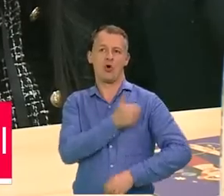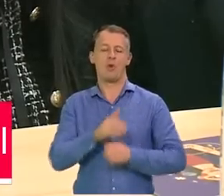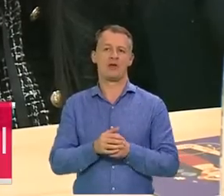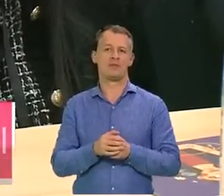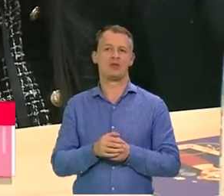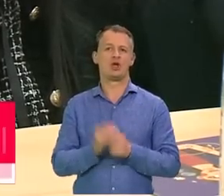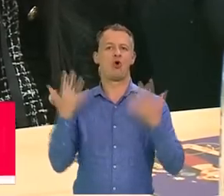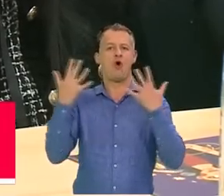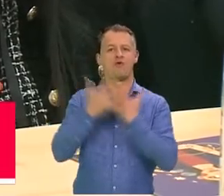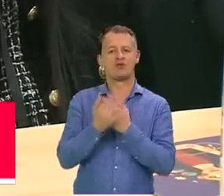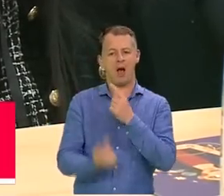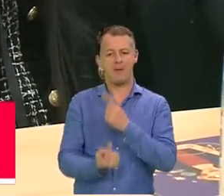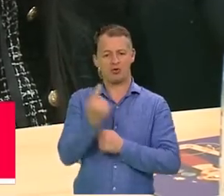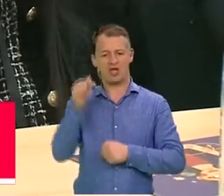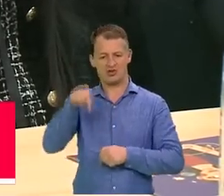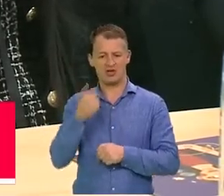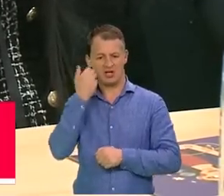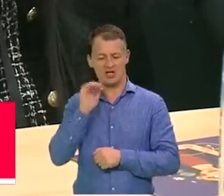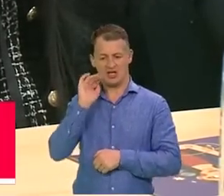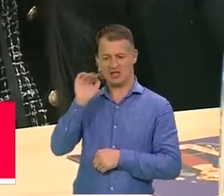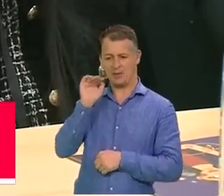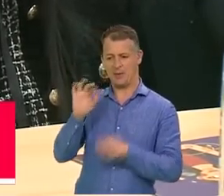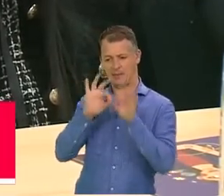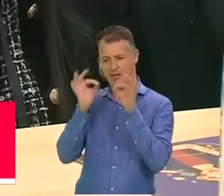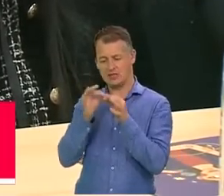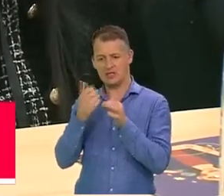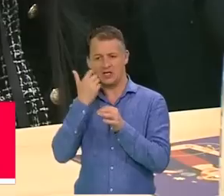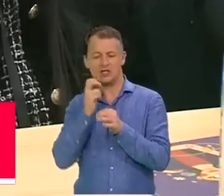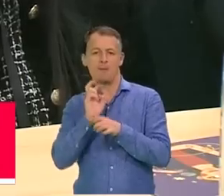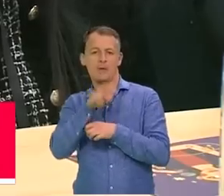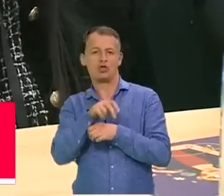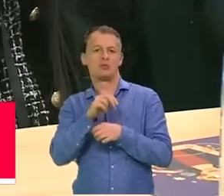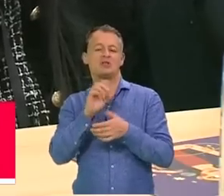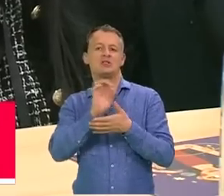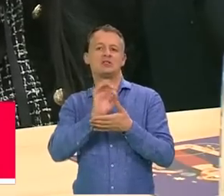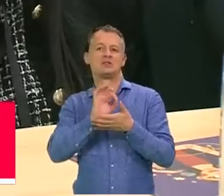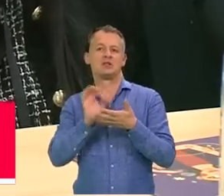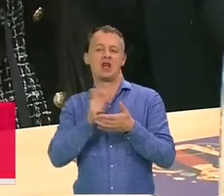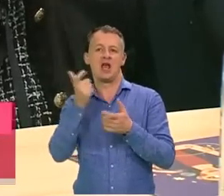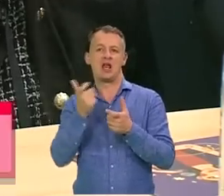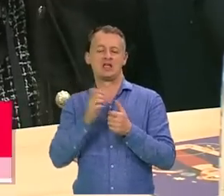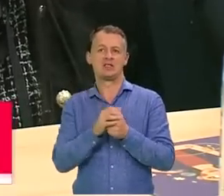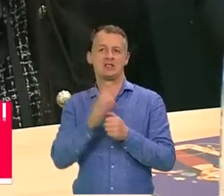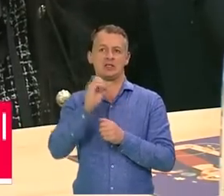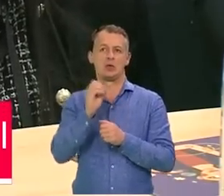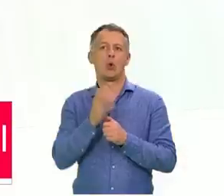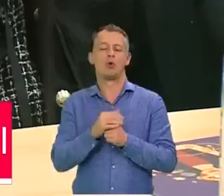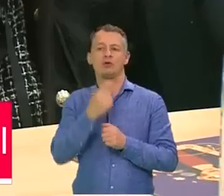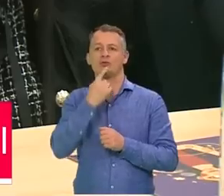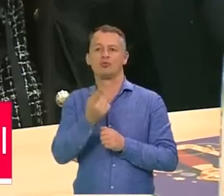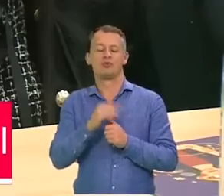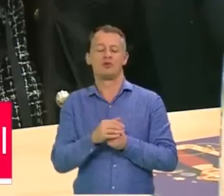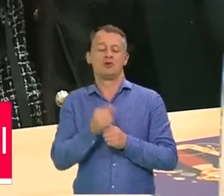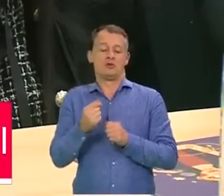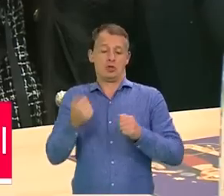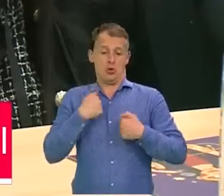de aici, în momentul în care întrebăm părinții la înscrierea în clasa 0 ce naționalitate aveți, cu toții spun română, ce să fiu. Important